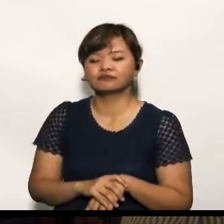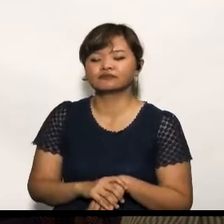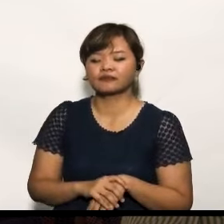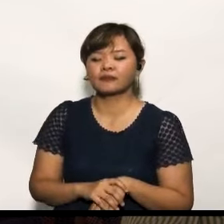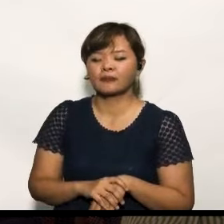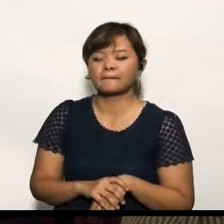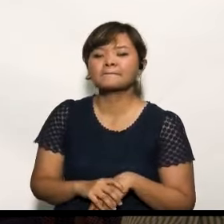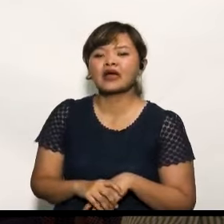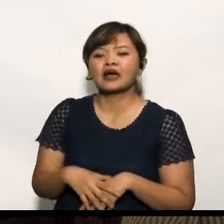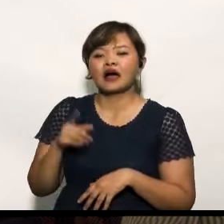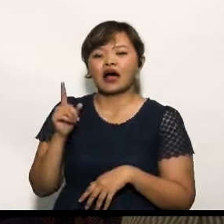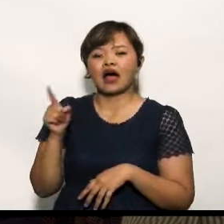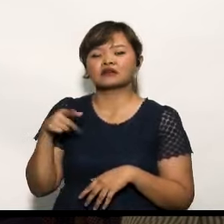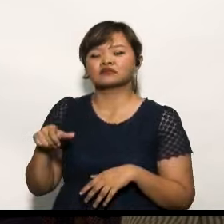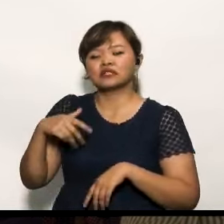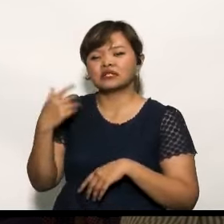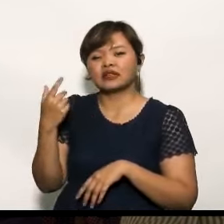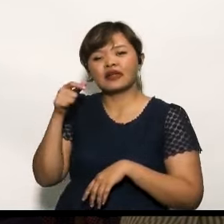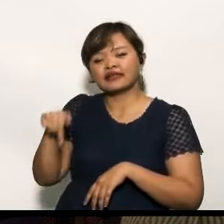This new season, lead.